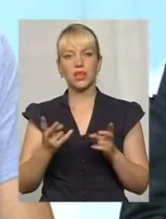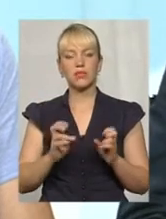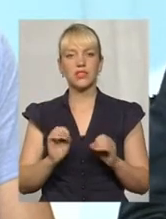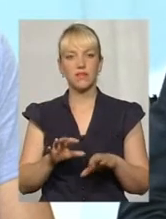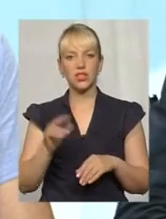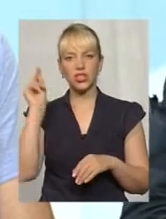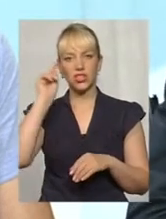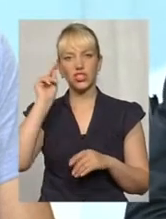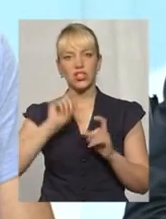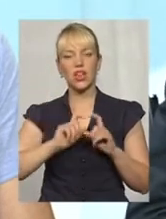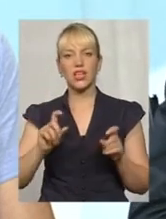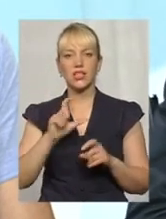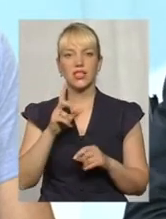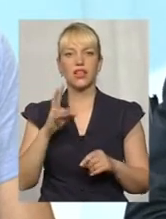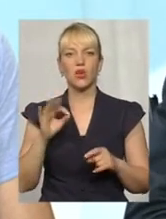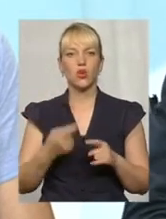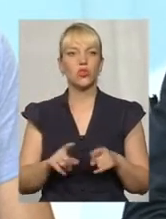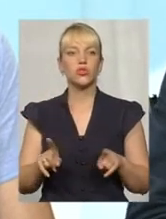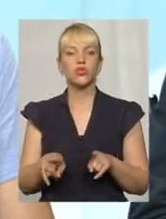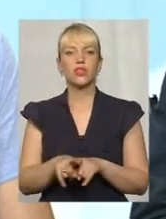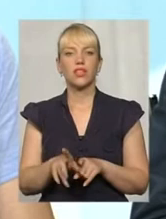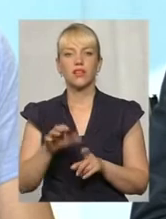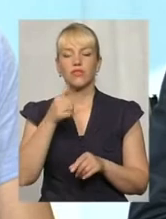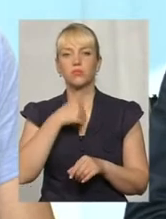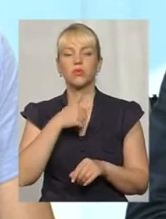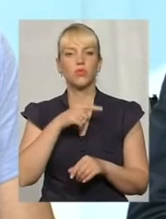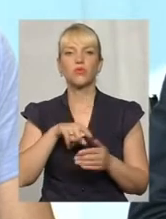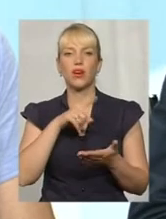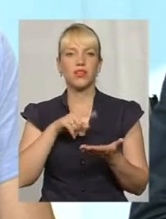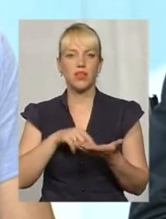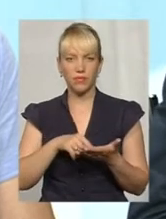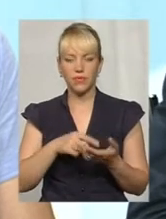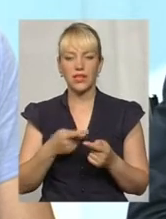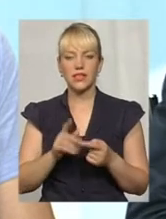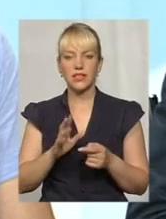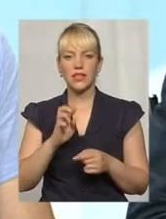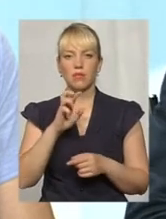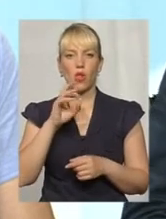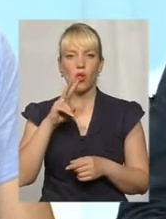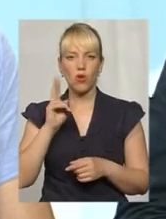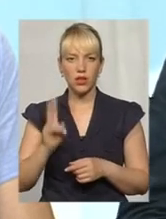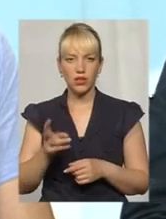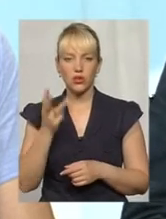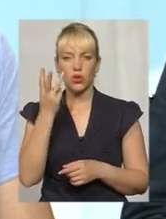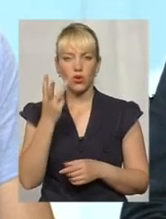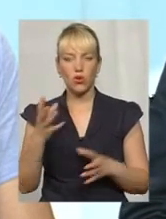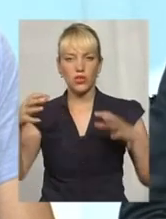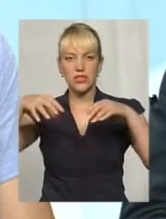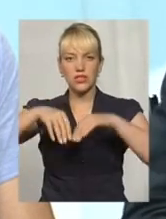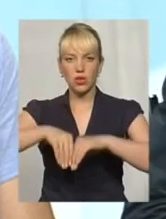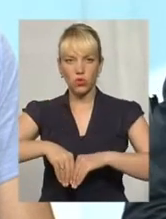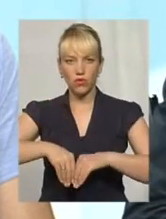правильно. Що мається на увазі під цим випробуванням? Це фактично буде блок із трьох складових.